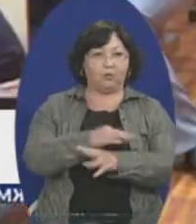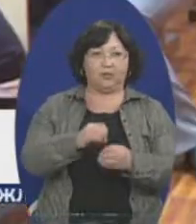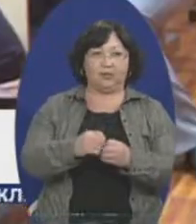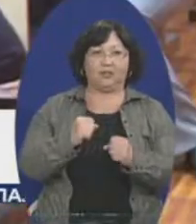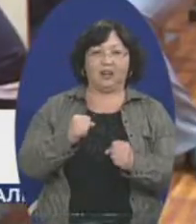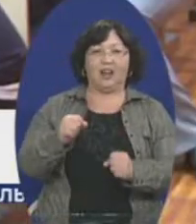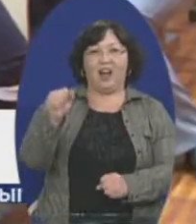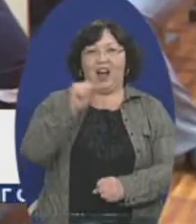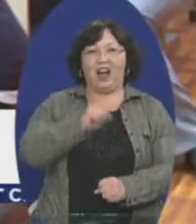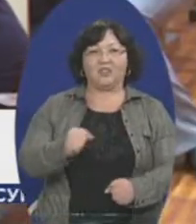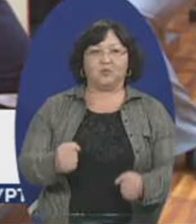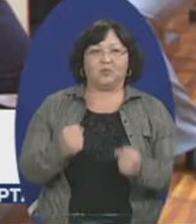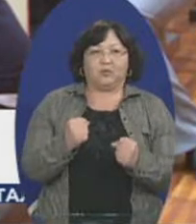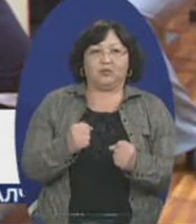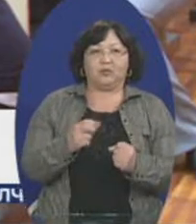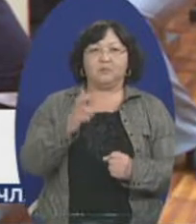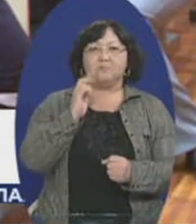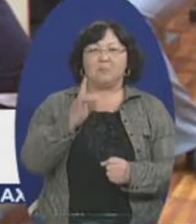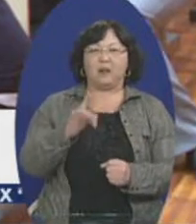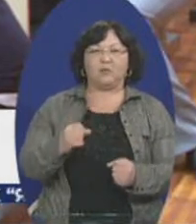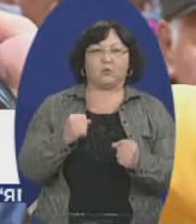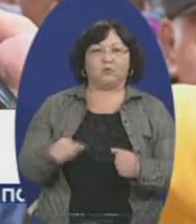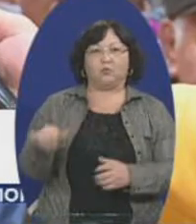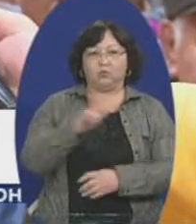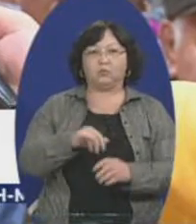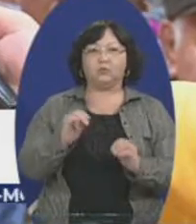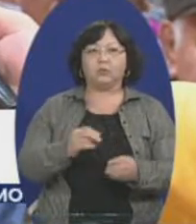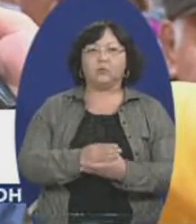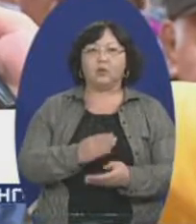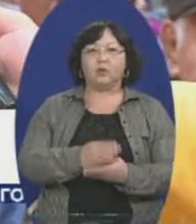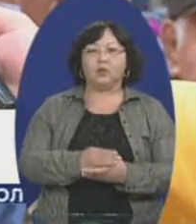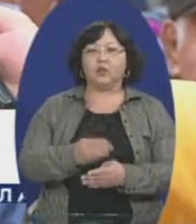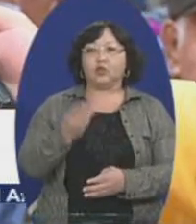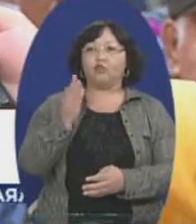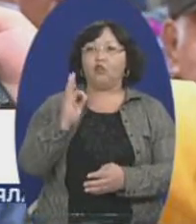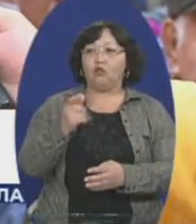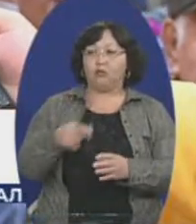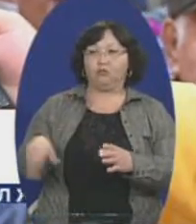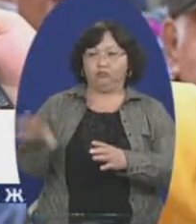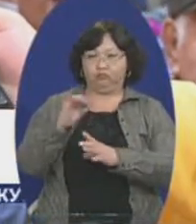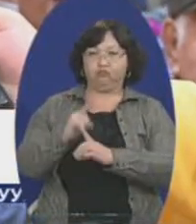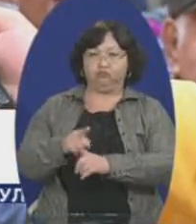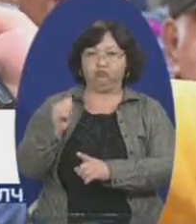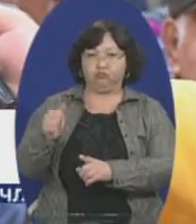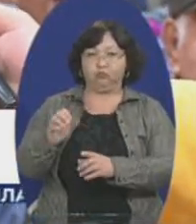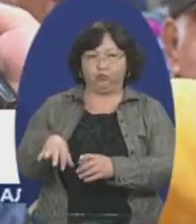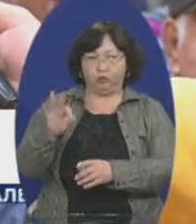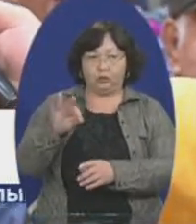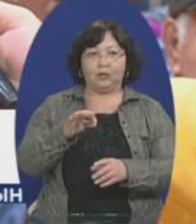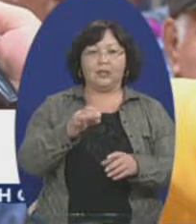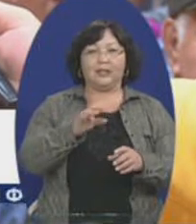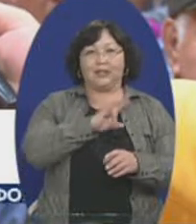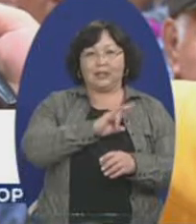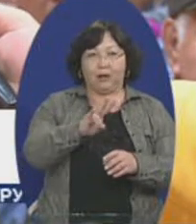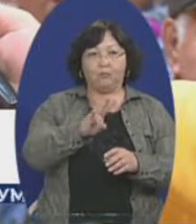болсон. 2-76 бол хөдөлгөөнгөө байх хэрэгтэй. Харин тэр намын харь айлдаар гэдгийг бол заавал 76 болох